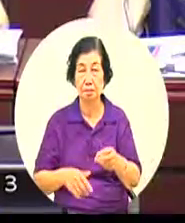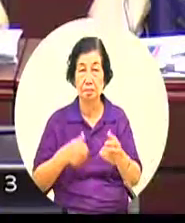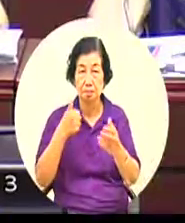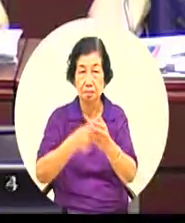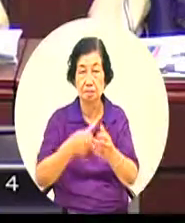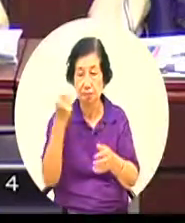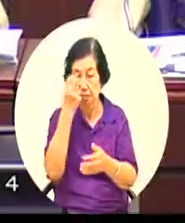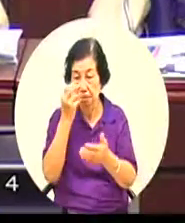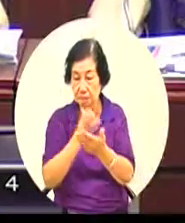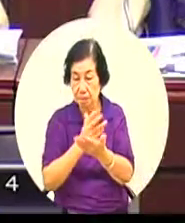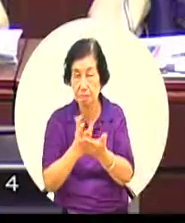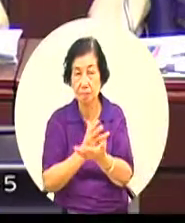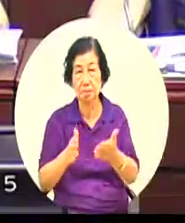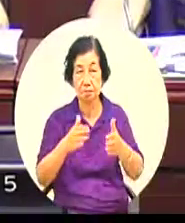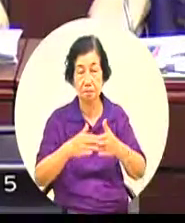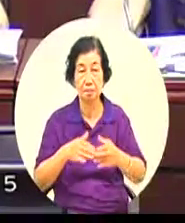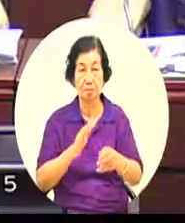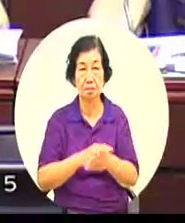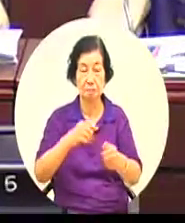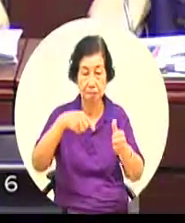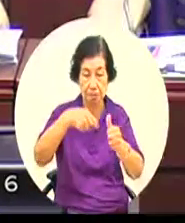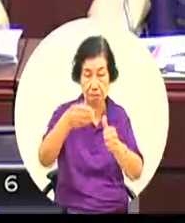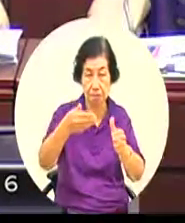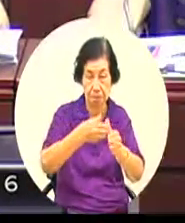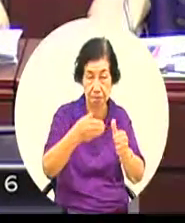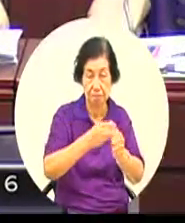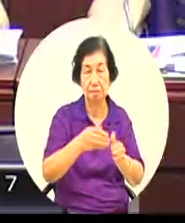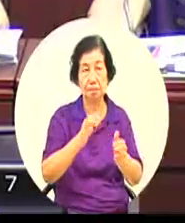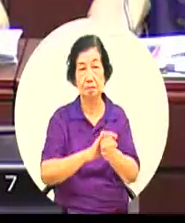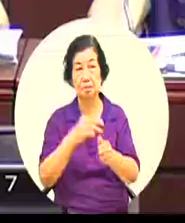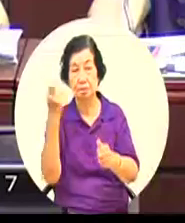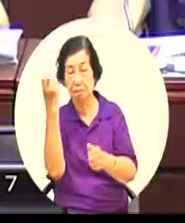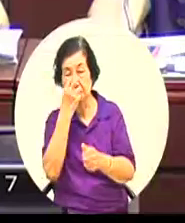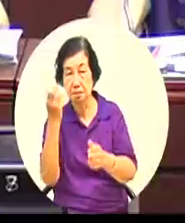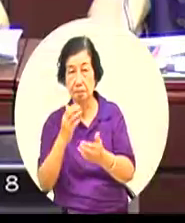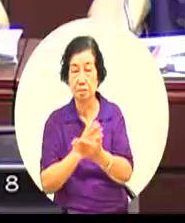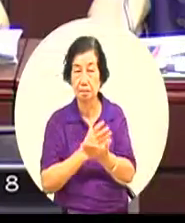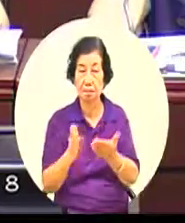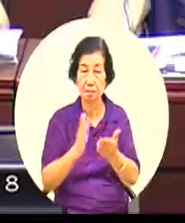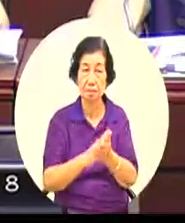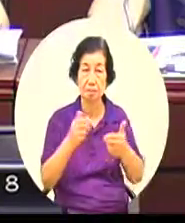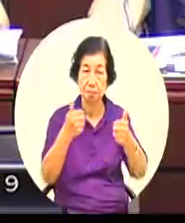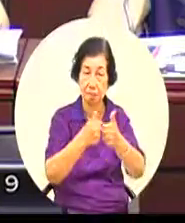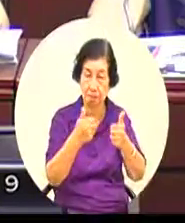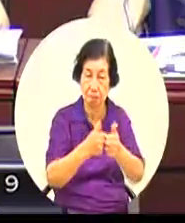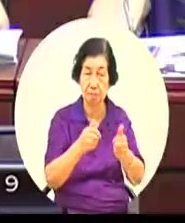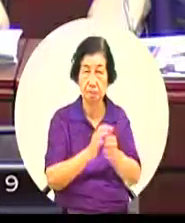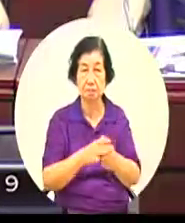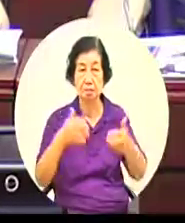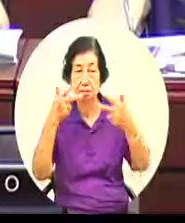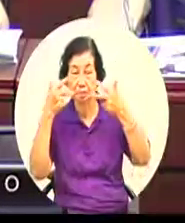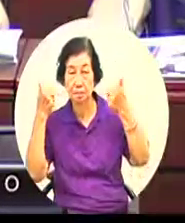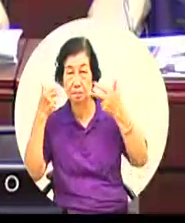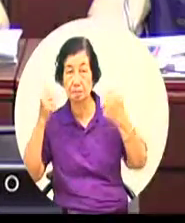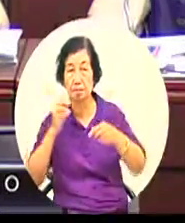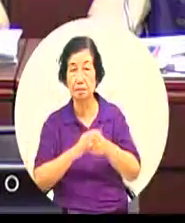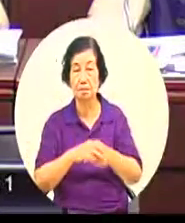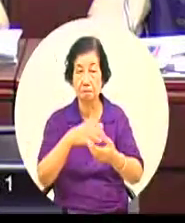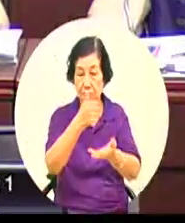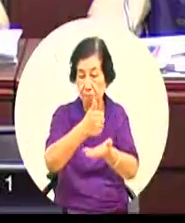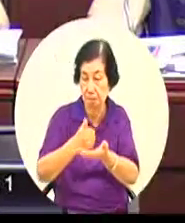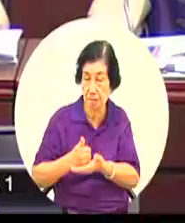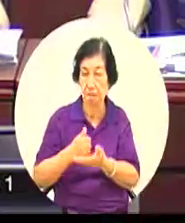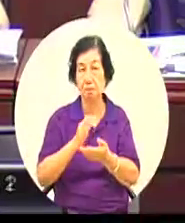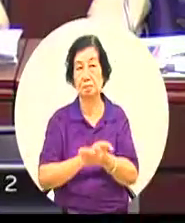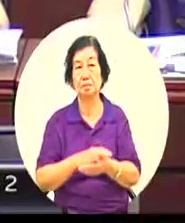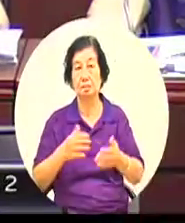议员提到我们的这个教育审议委员会跟原民会的审议委员会开会的时候，其实我们下次应该邀请几位原住民议员